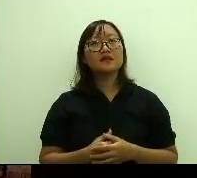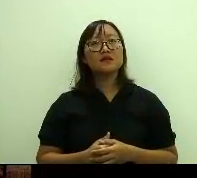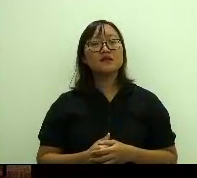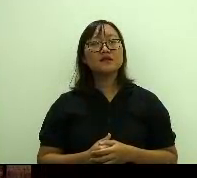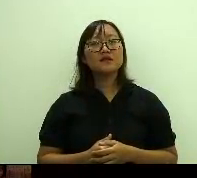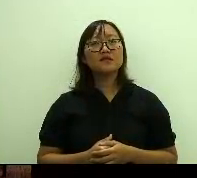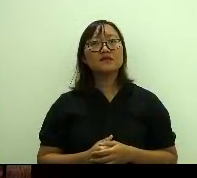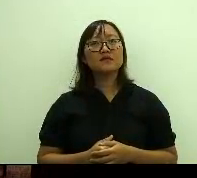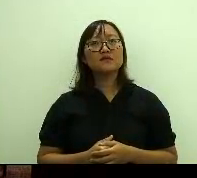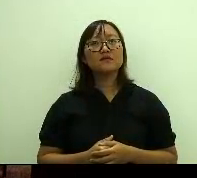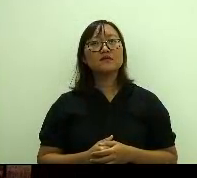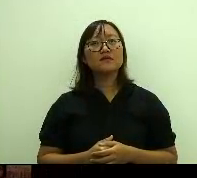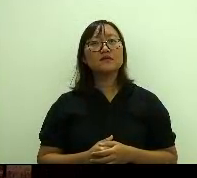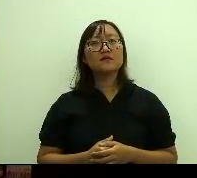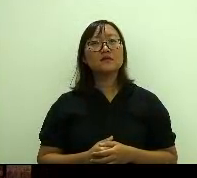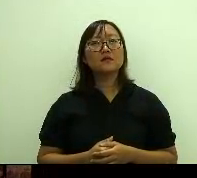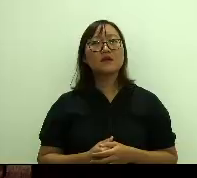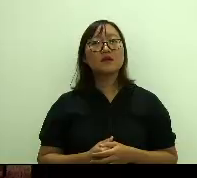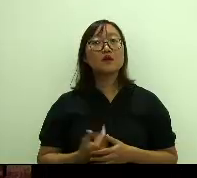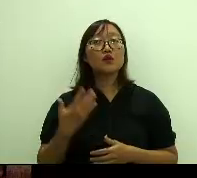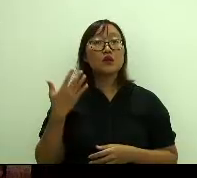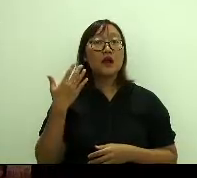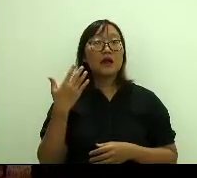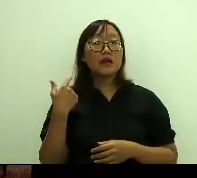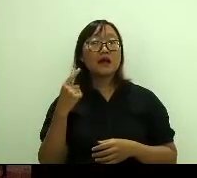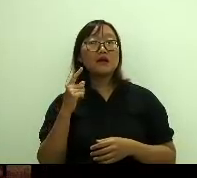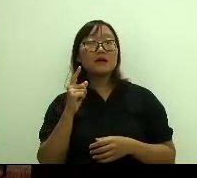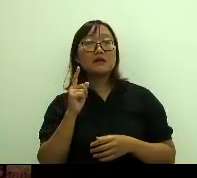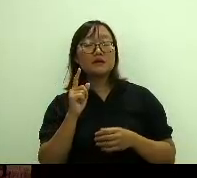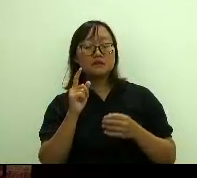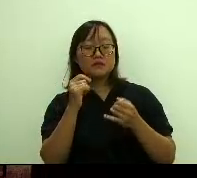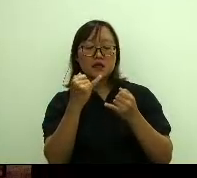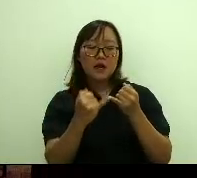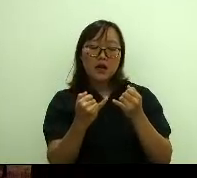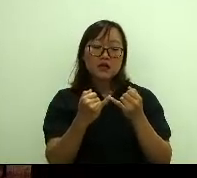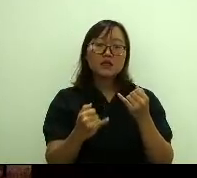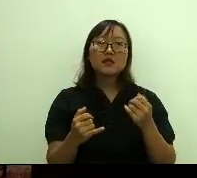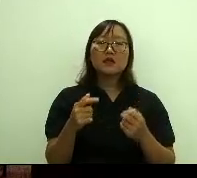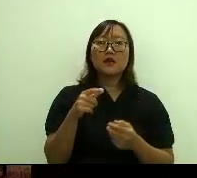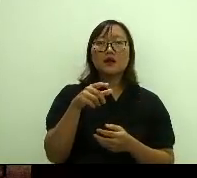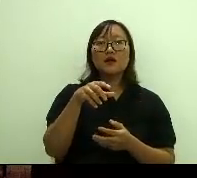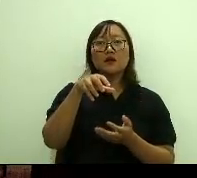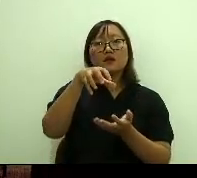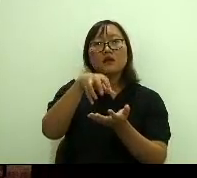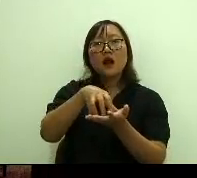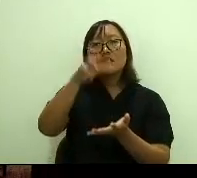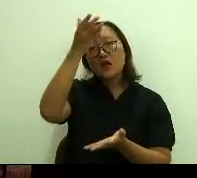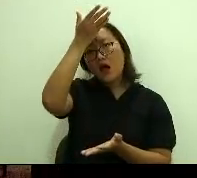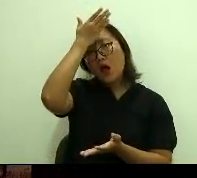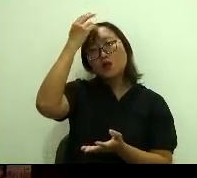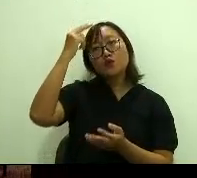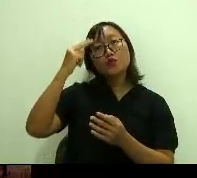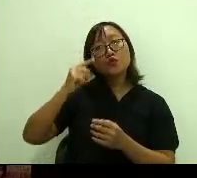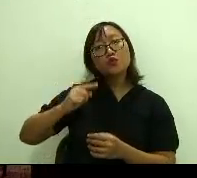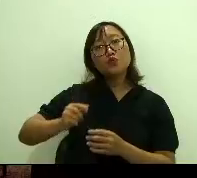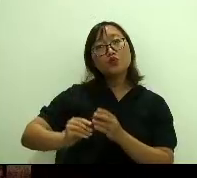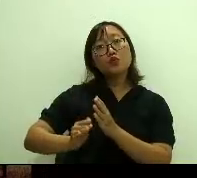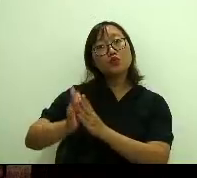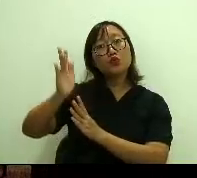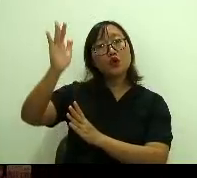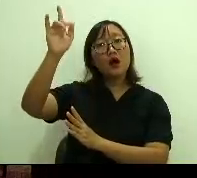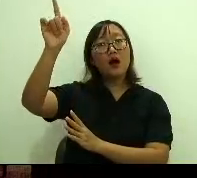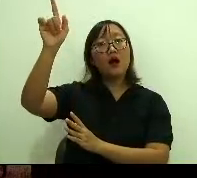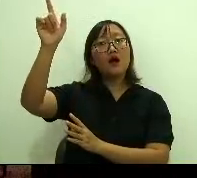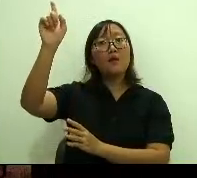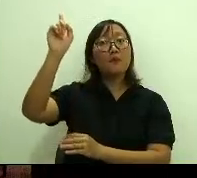Perumpamaan terakhir mengingatkan kita bahwa kerajaan surga akan datang untuk semua orang. Jala